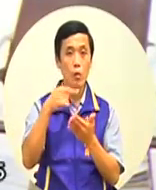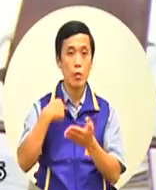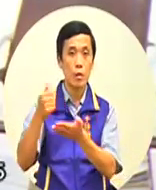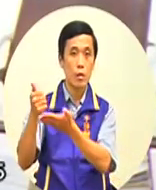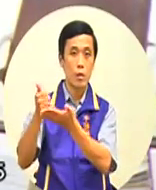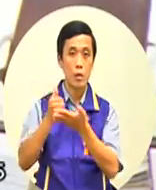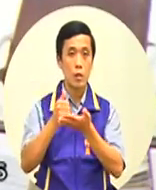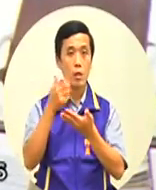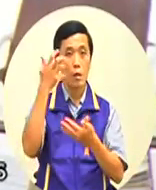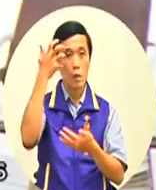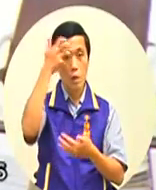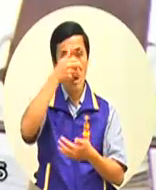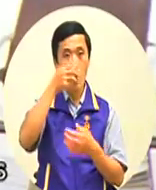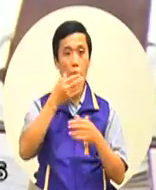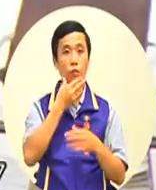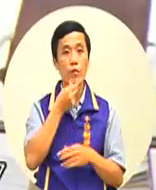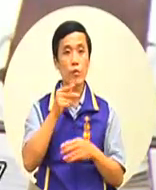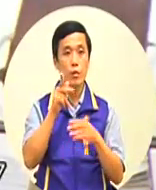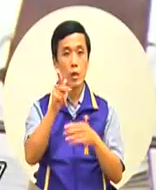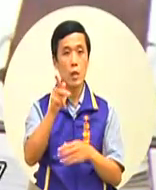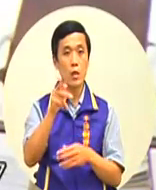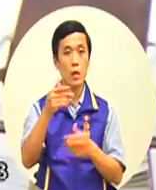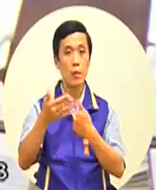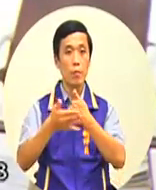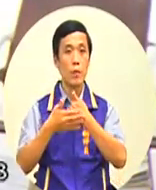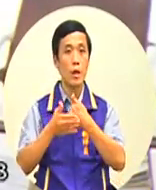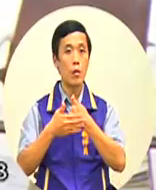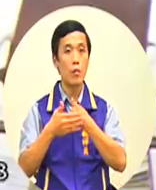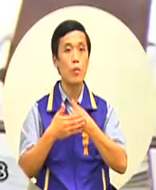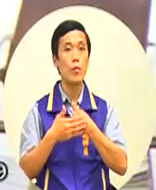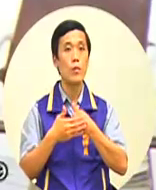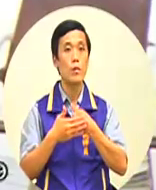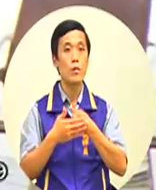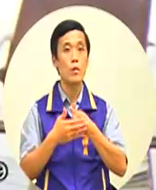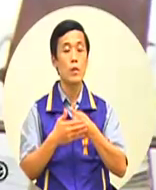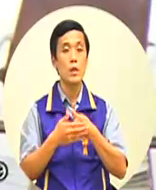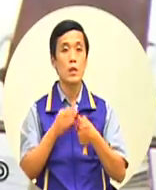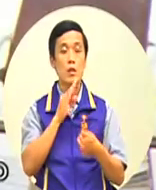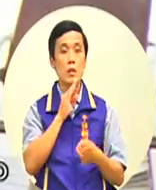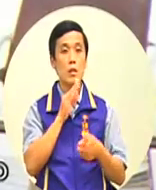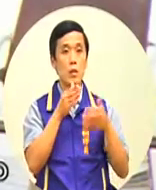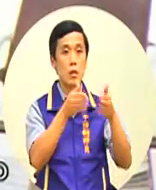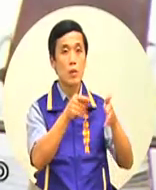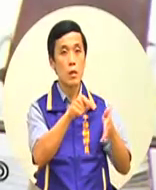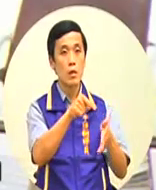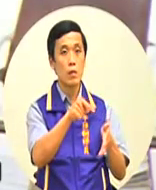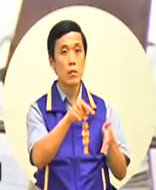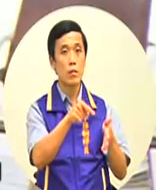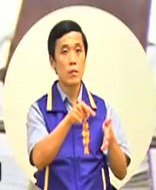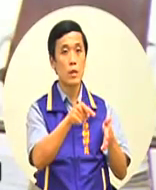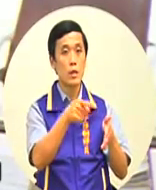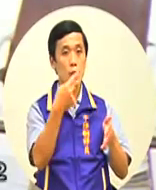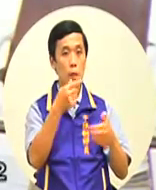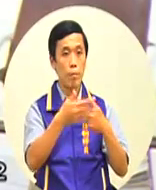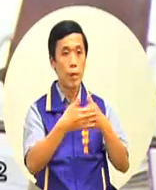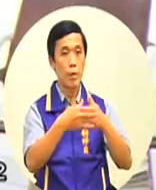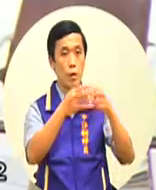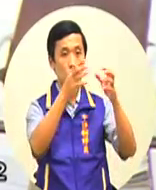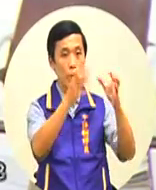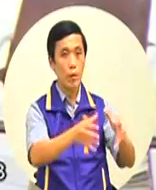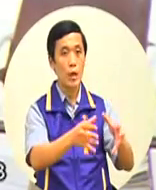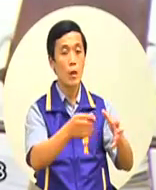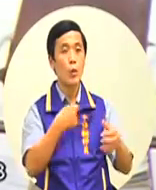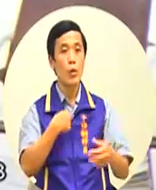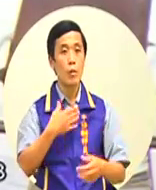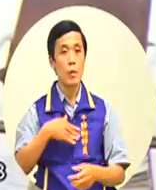啊就来帮我们的忙哈，是不是可以来给咱新建哈，再好玩一座哈，啊当然我知道局